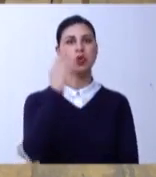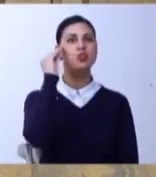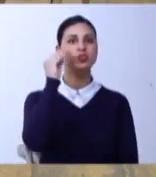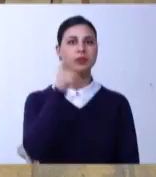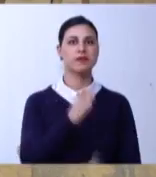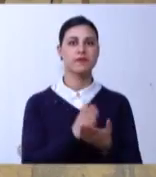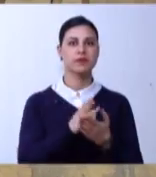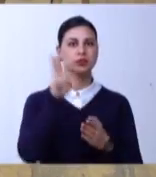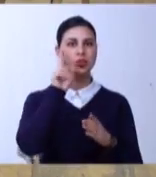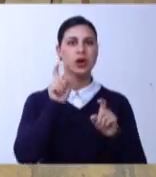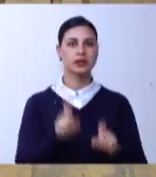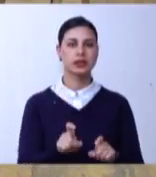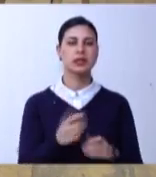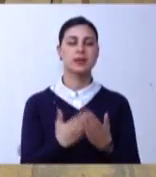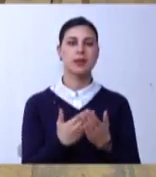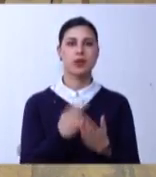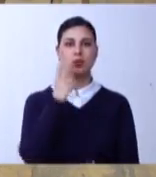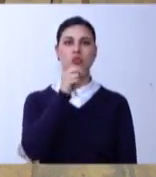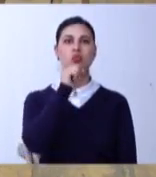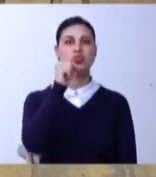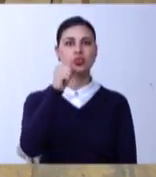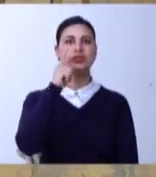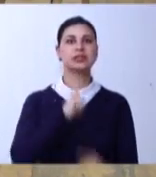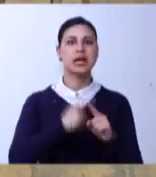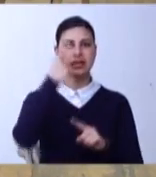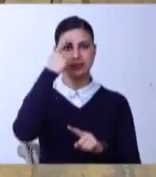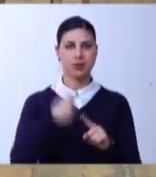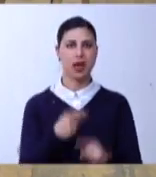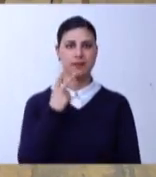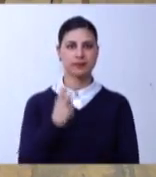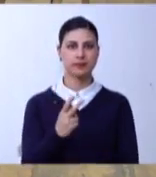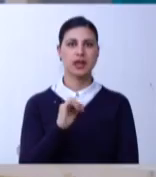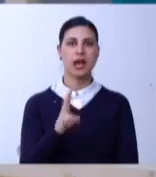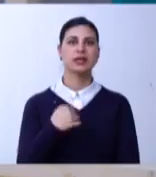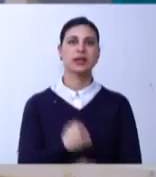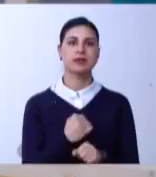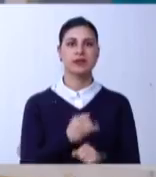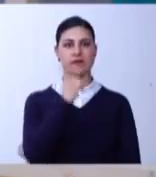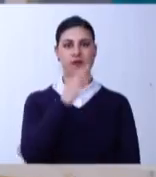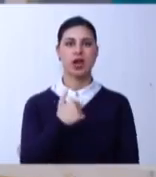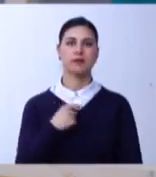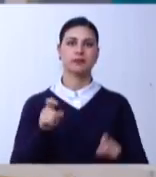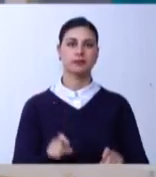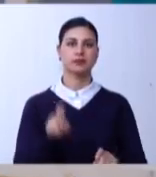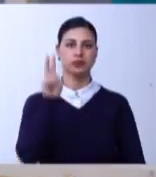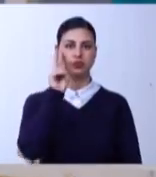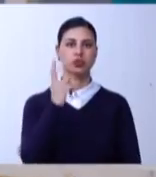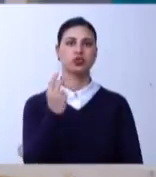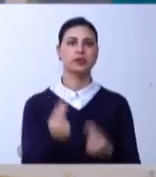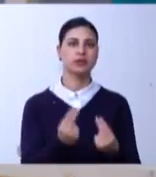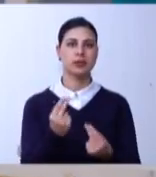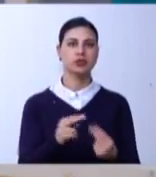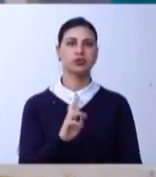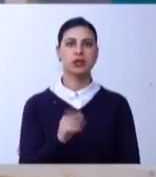მულთულს, ან უყუროს უფროს დაძმას, ან გავაკეთოთ წარმოსახვითი თამაში, ვითამაშოთ, ვთქვათ, თოჯინებით